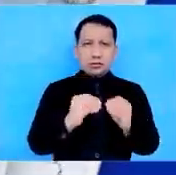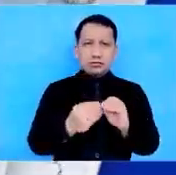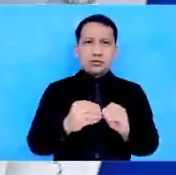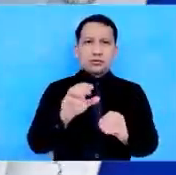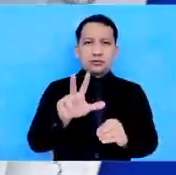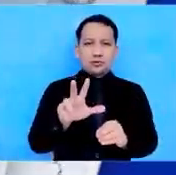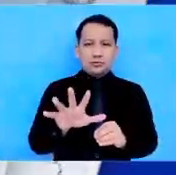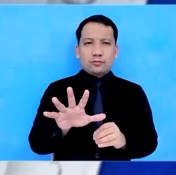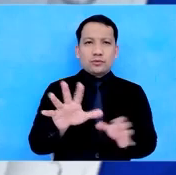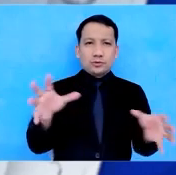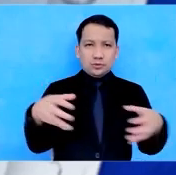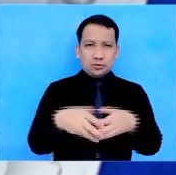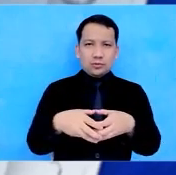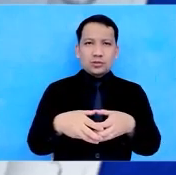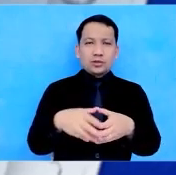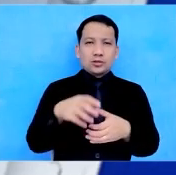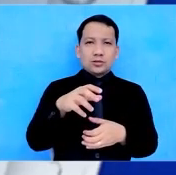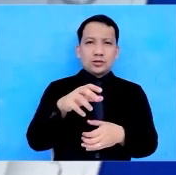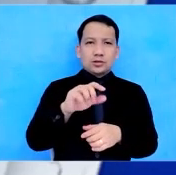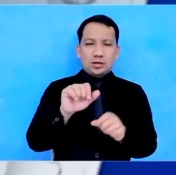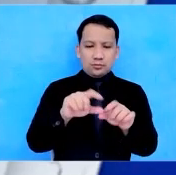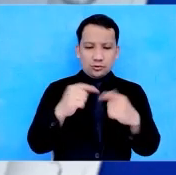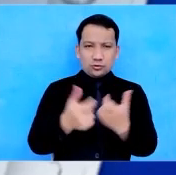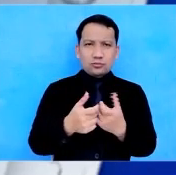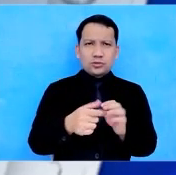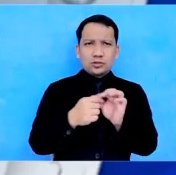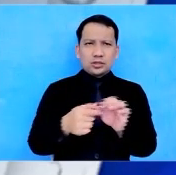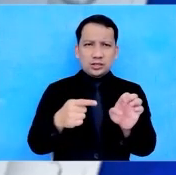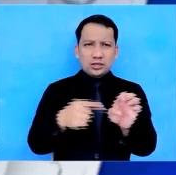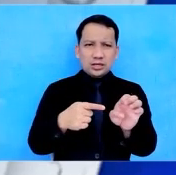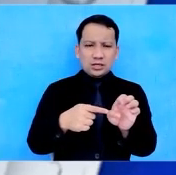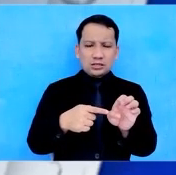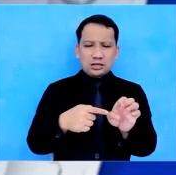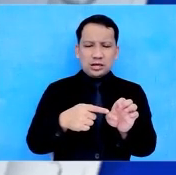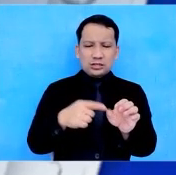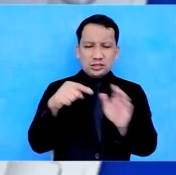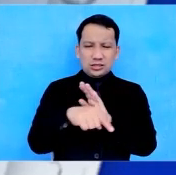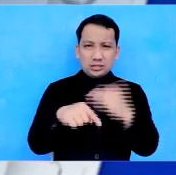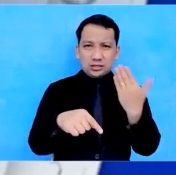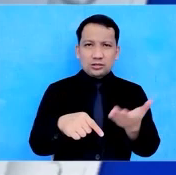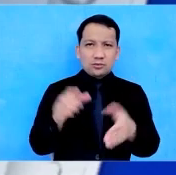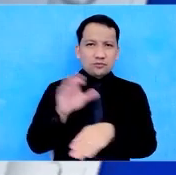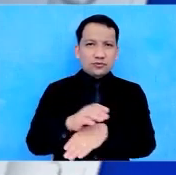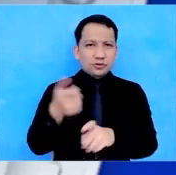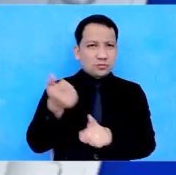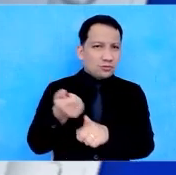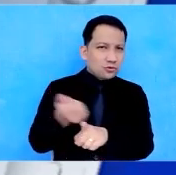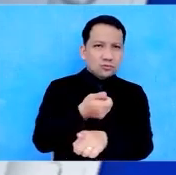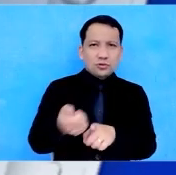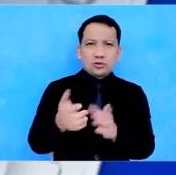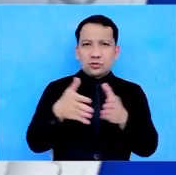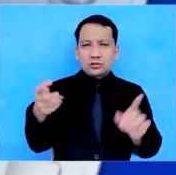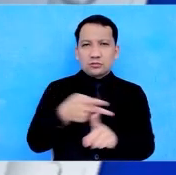na siyang bumuo ng Interagency Committee on Extralegal Killings, Enforced Disappearances, Torture and Other Grave Violations